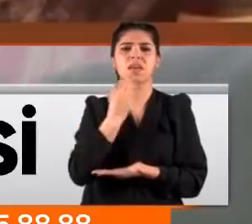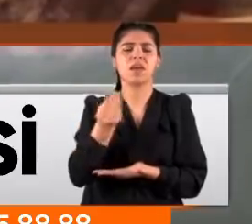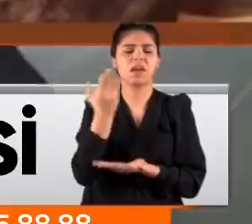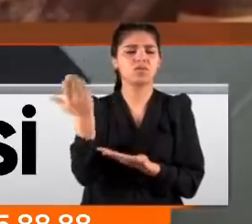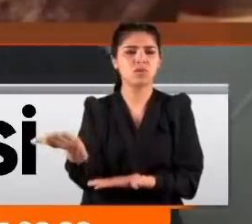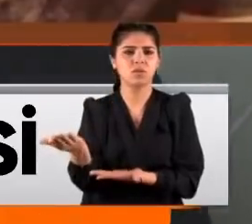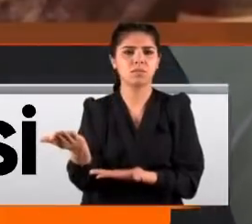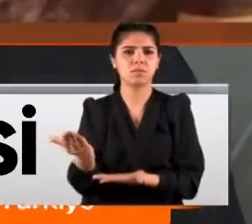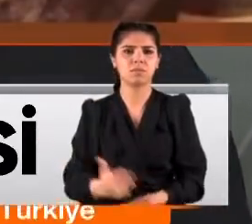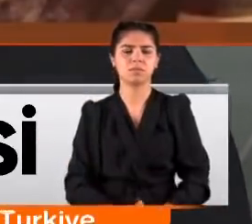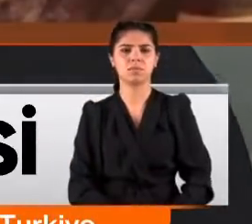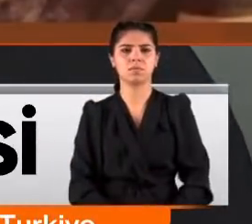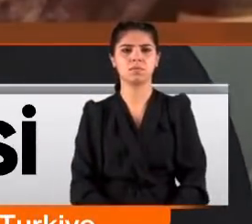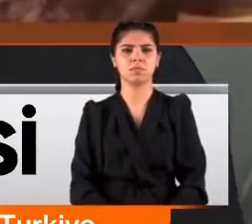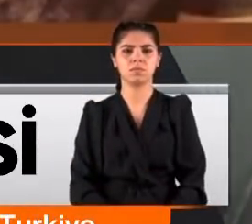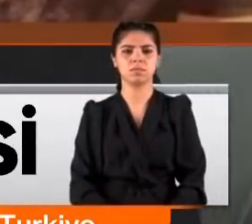Gencecikti ya.